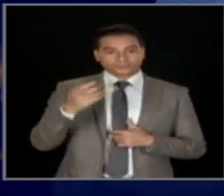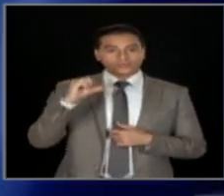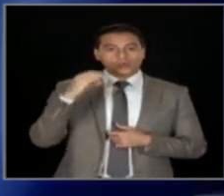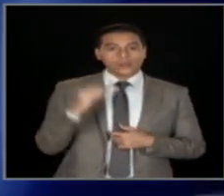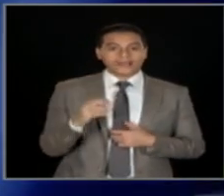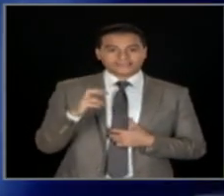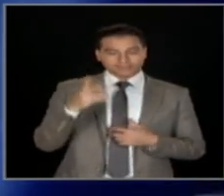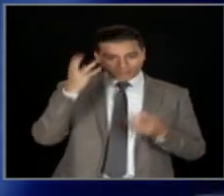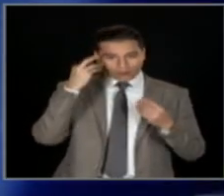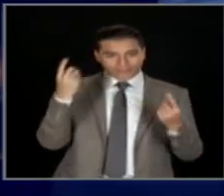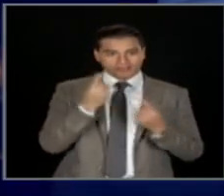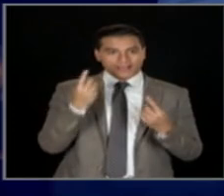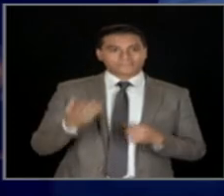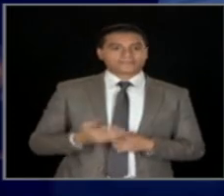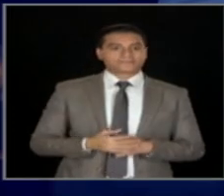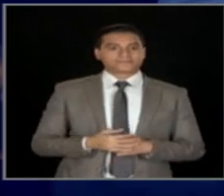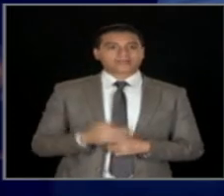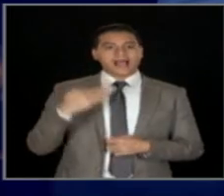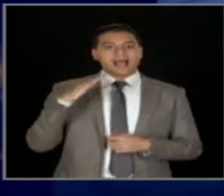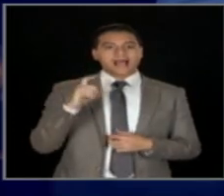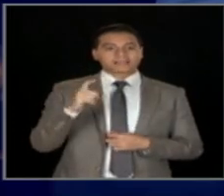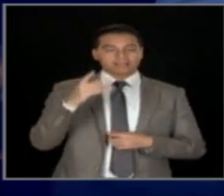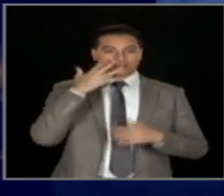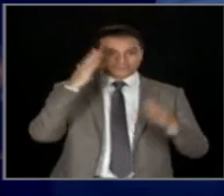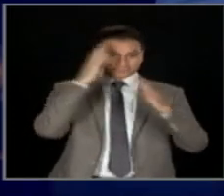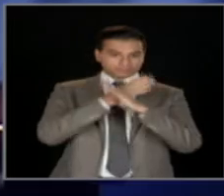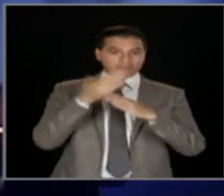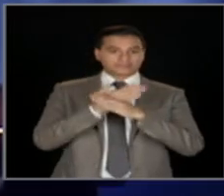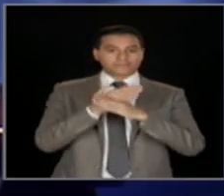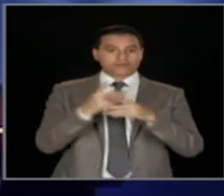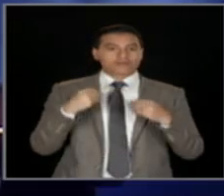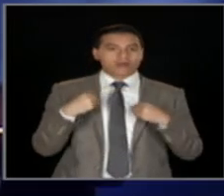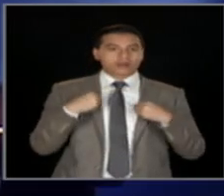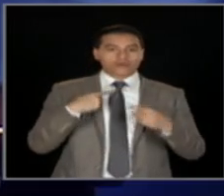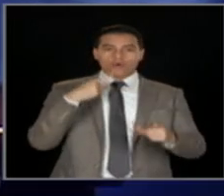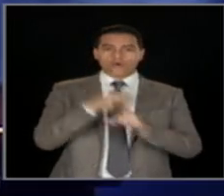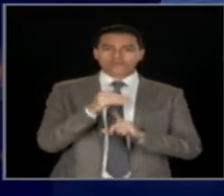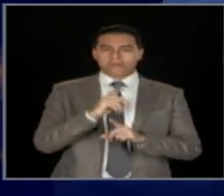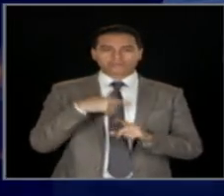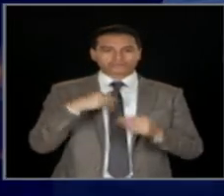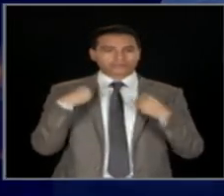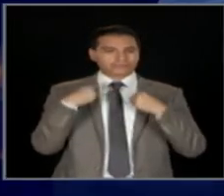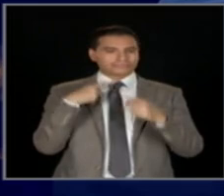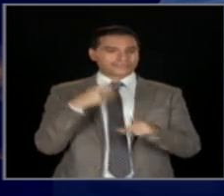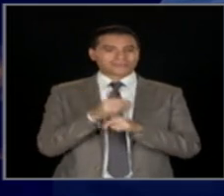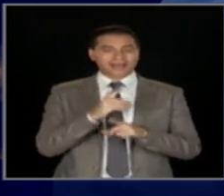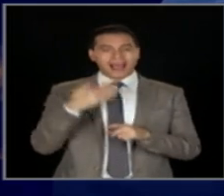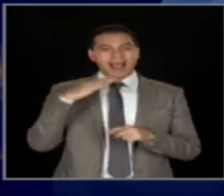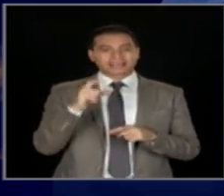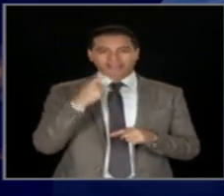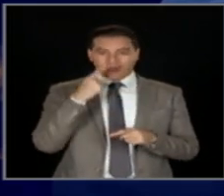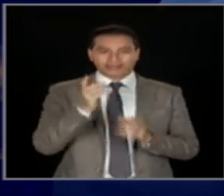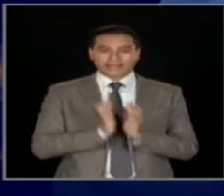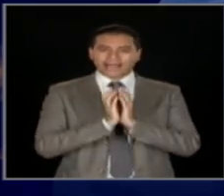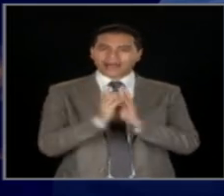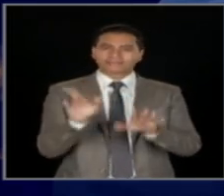وجيه، معلومات عامه. حسن عروس، مخبي وشك ليه؟ رياضه، ما بحبش الرياضه. تحبش الرياضه؟ ماليش فيها. بقول لك ايه يا حسن، انت معاك